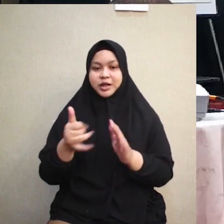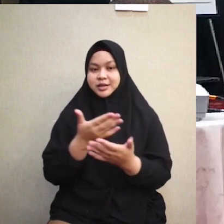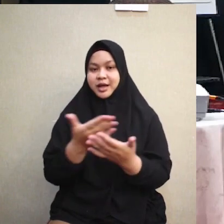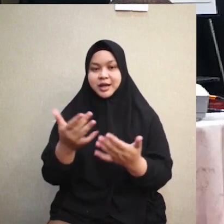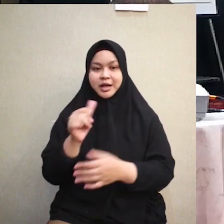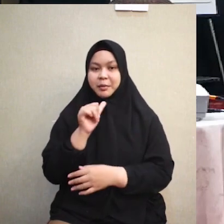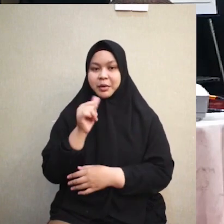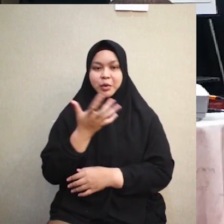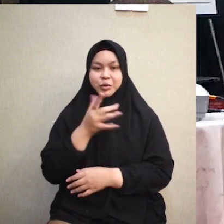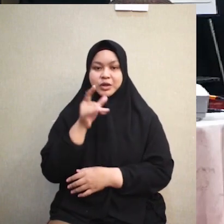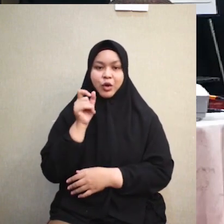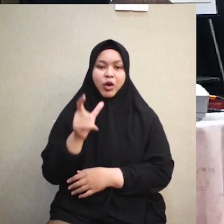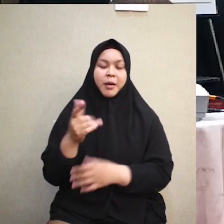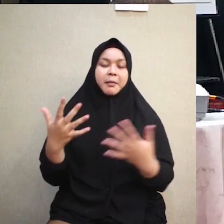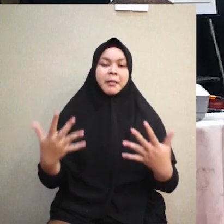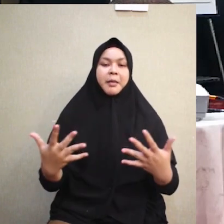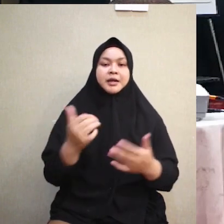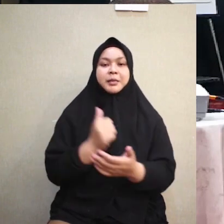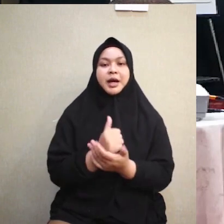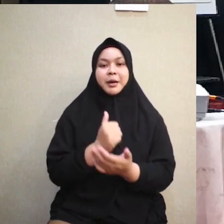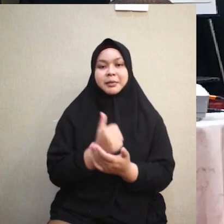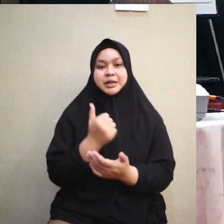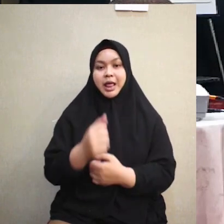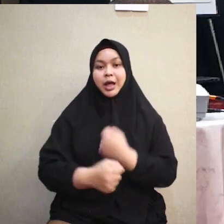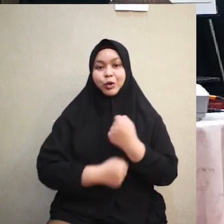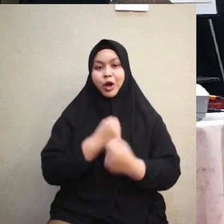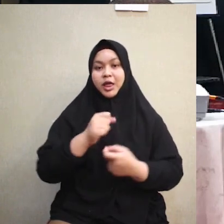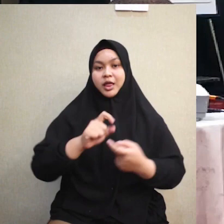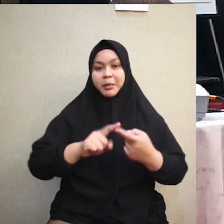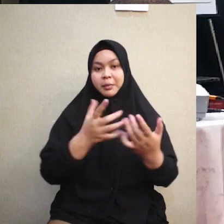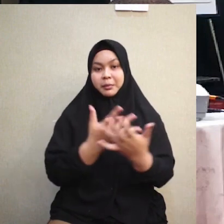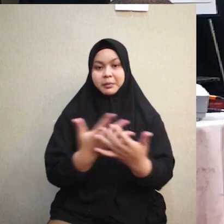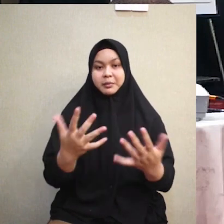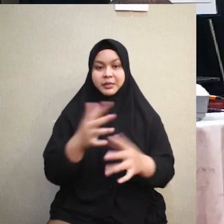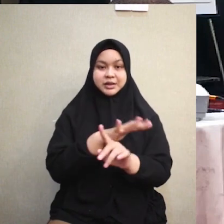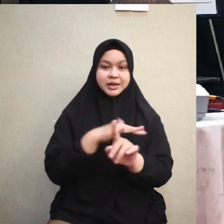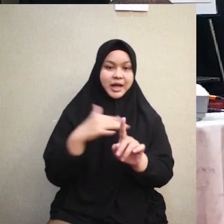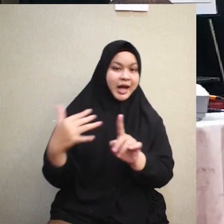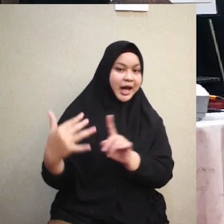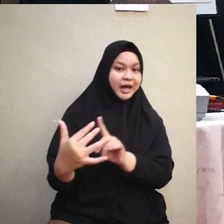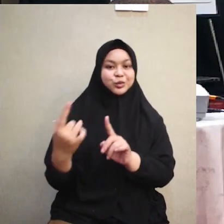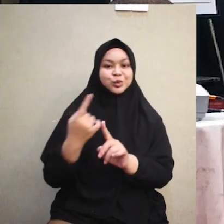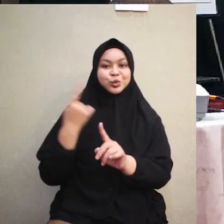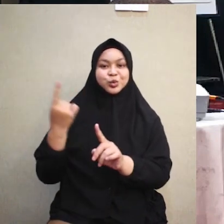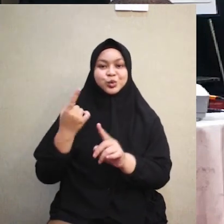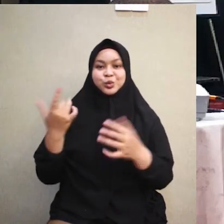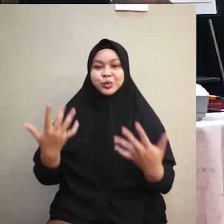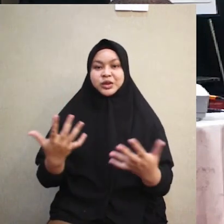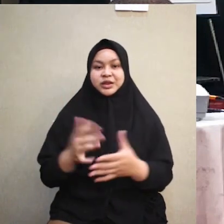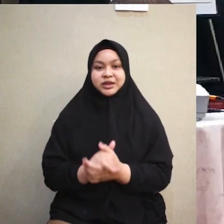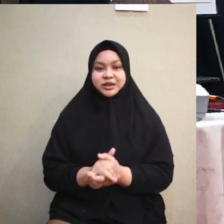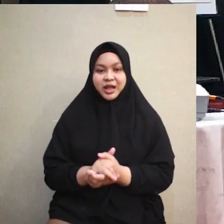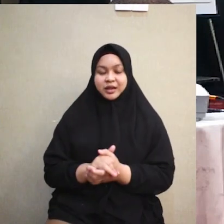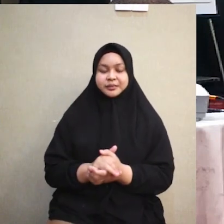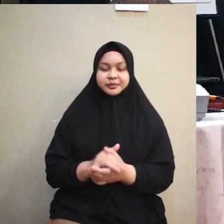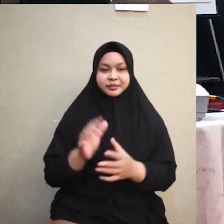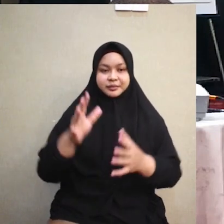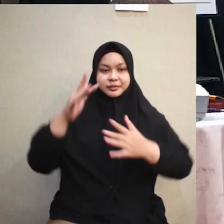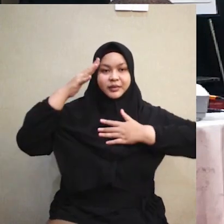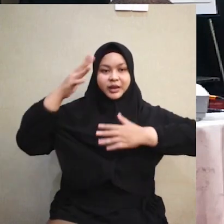sebenarnya bisa dilakukan oleh teman-teman nih secara umum masyarakat secara umum itu apa sih yang diharapkan oleh teman-teman kepada